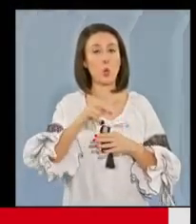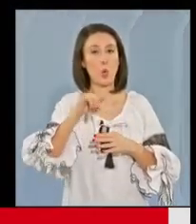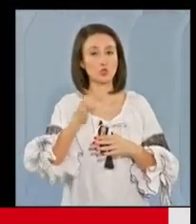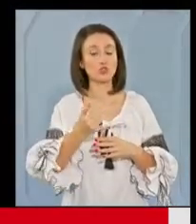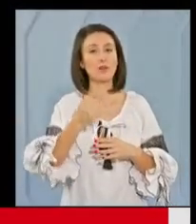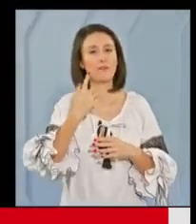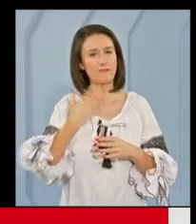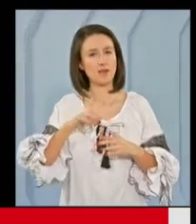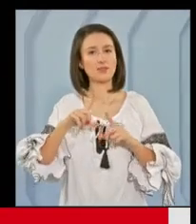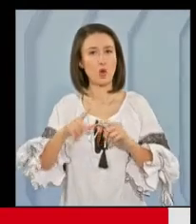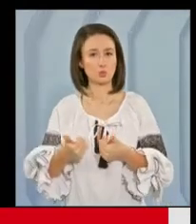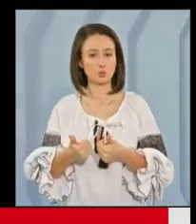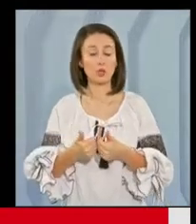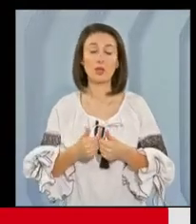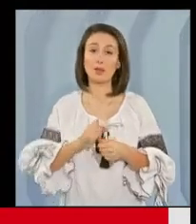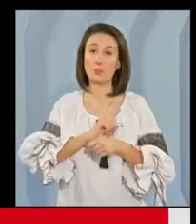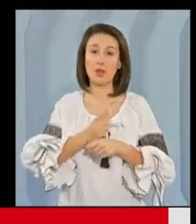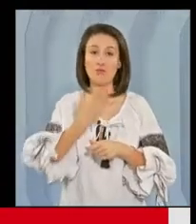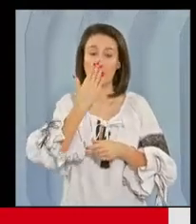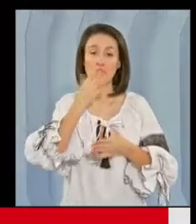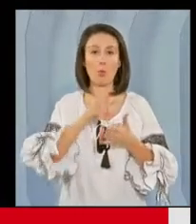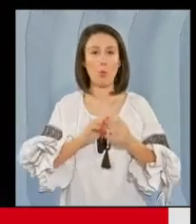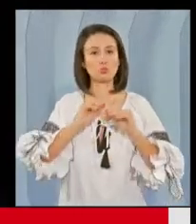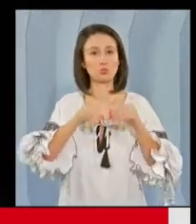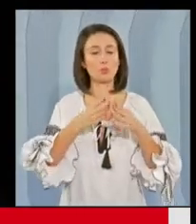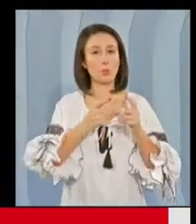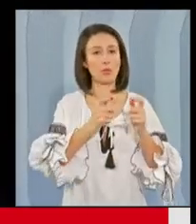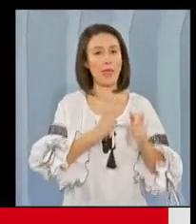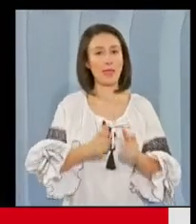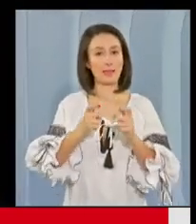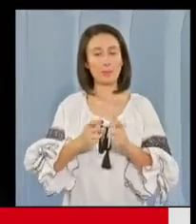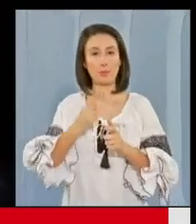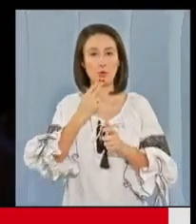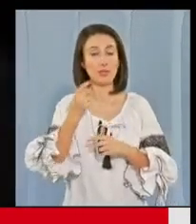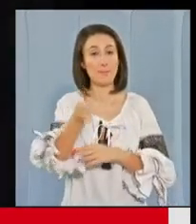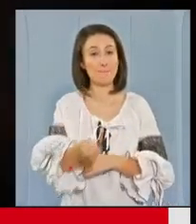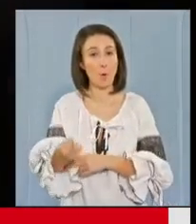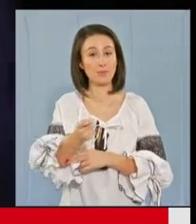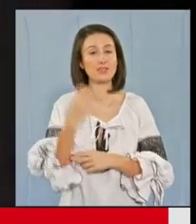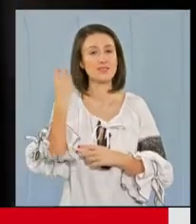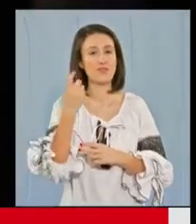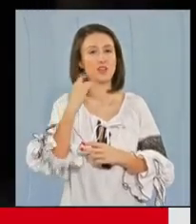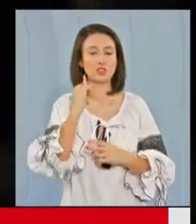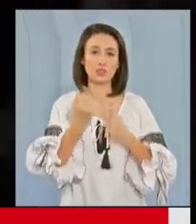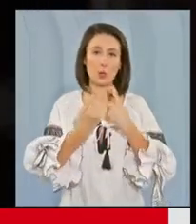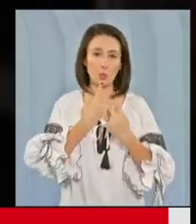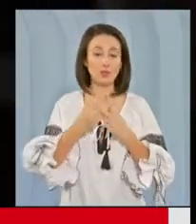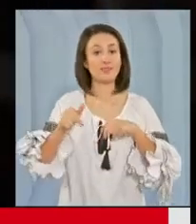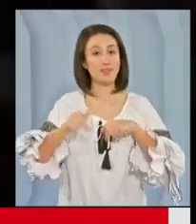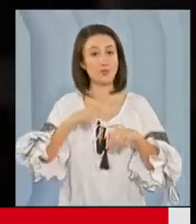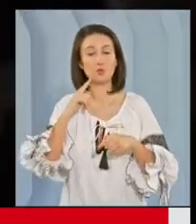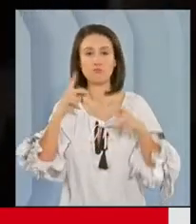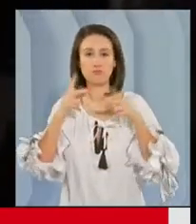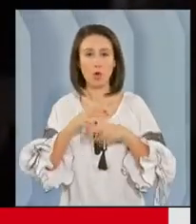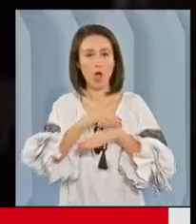intenționează să se arunce în gol imediat la fața locului au sosit mai multe echipaje de poliție pompieri salvare dar și negociatori traficul a fost